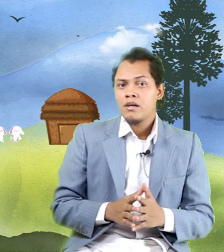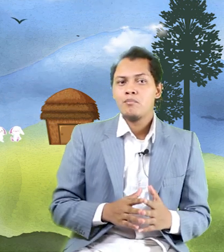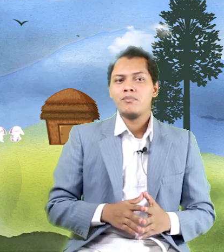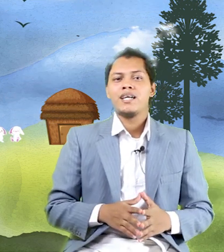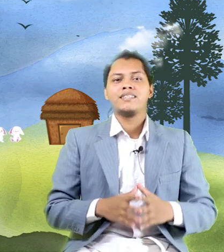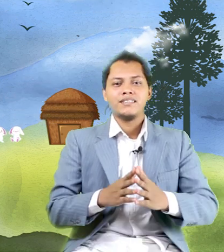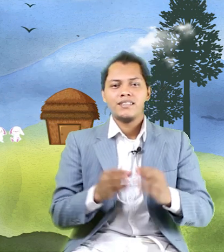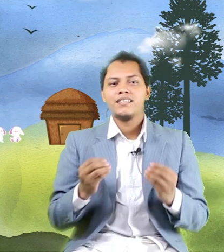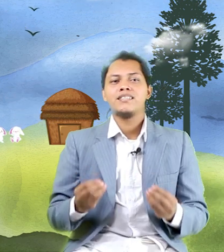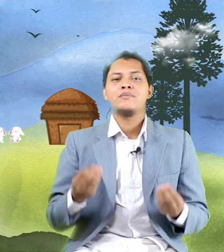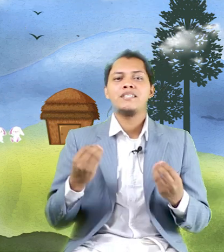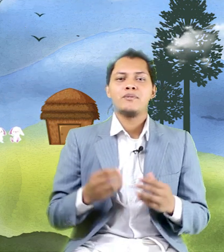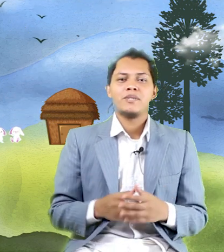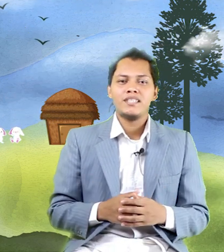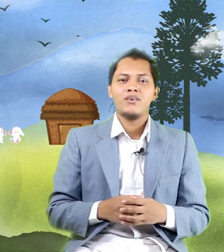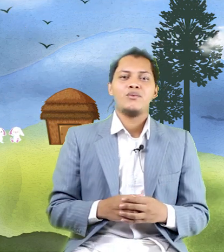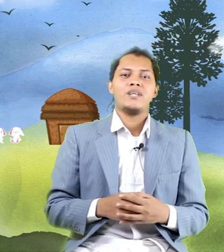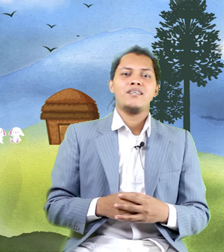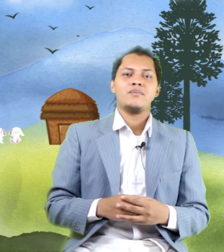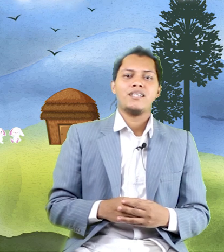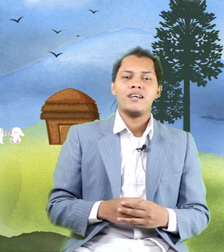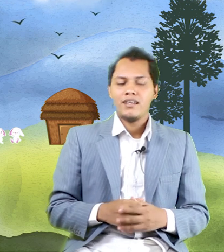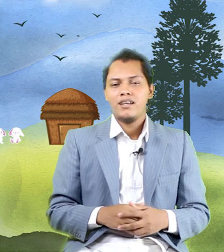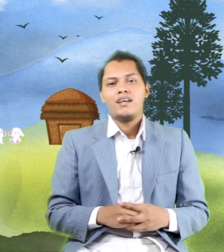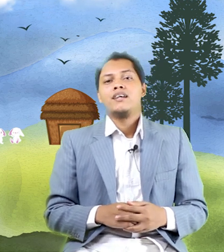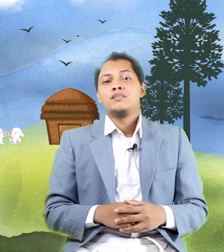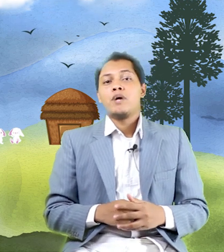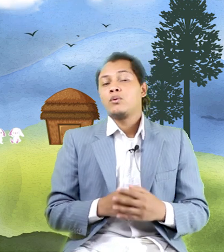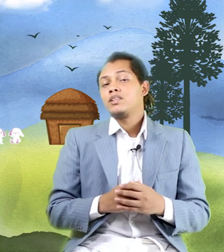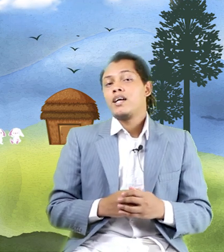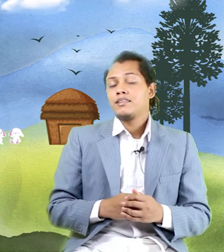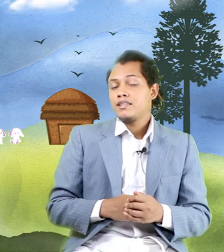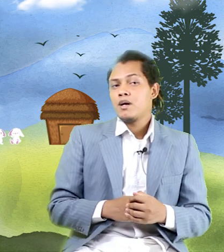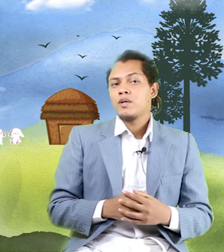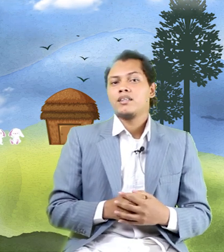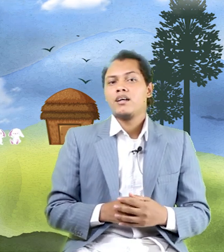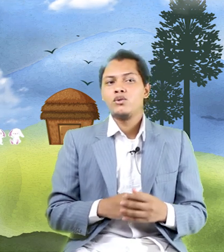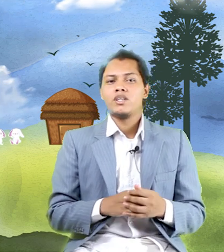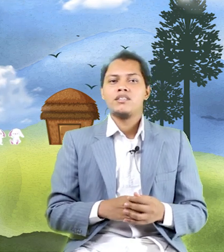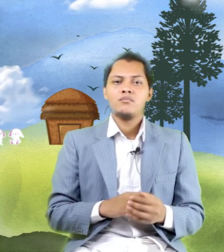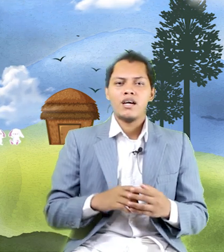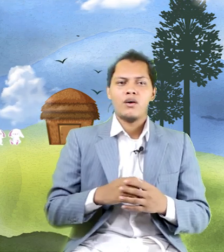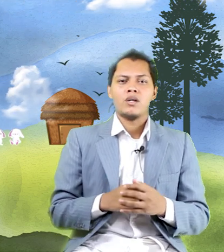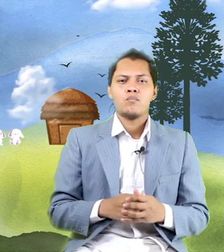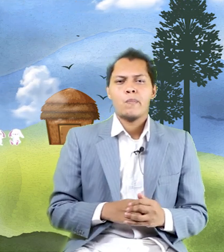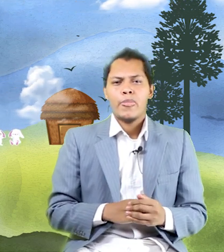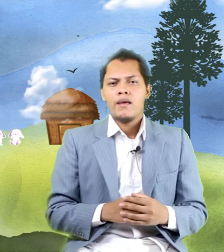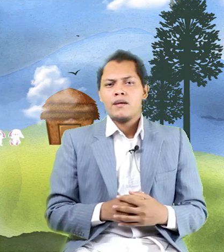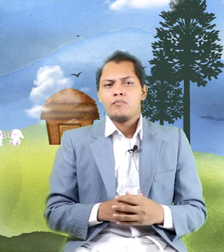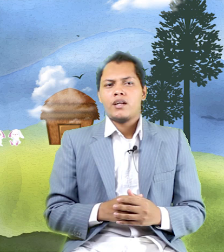mita, man, sasibrits mabadia ul malimira. Bawin tahtitibam katah luki isi